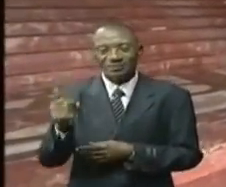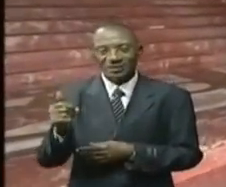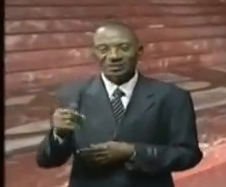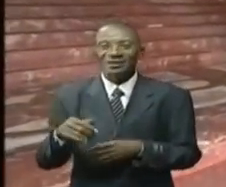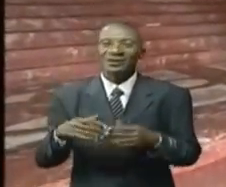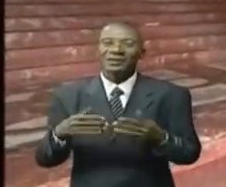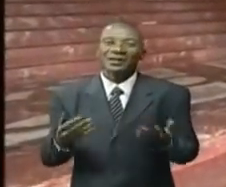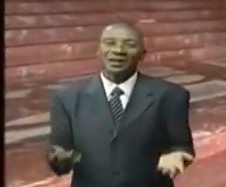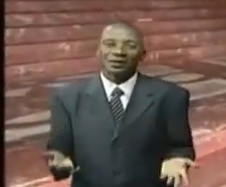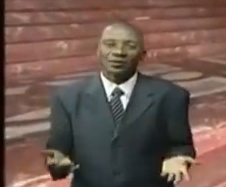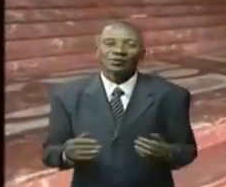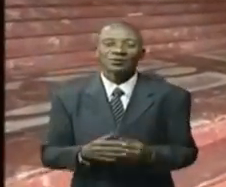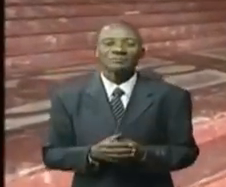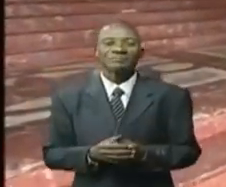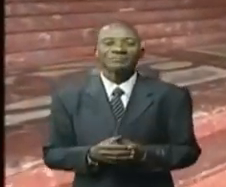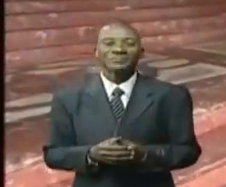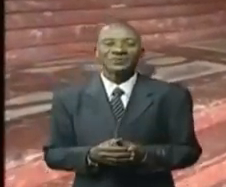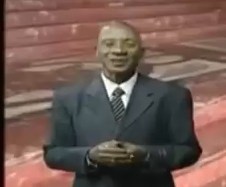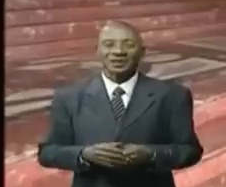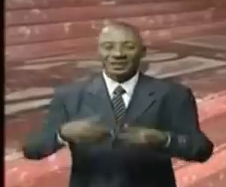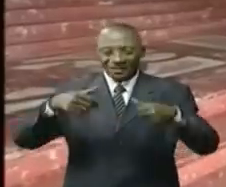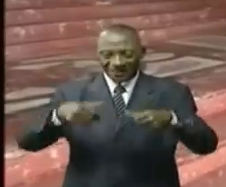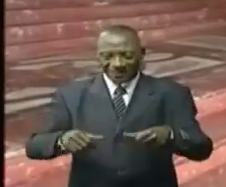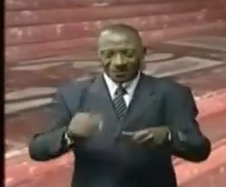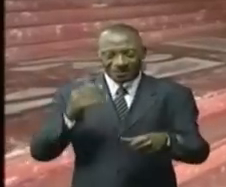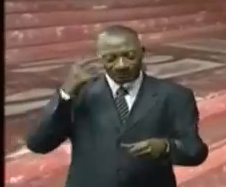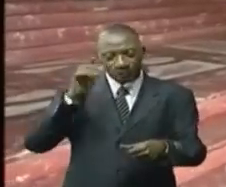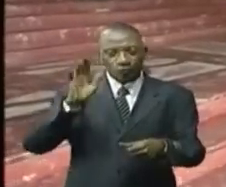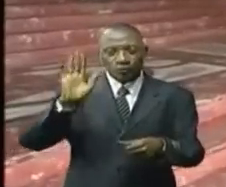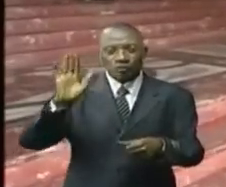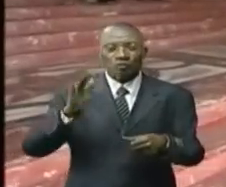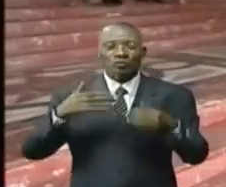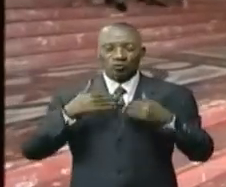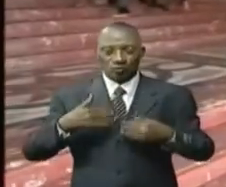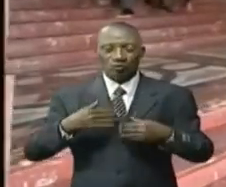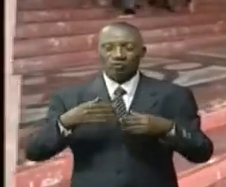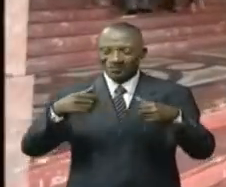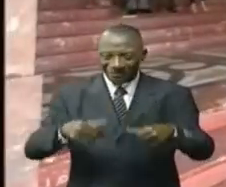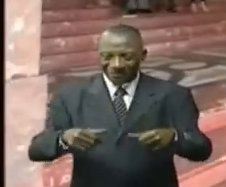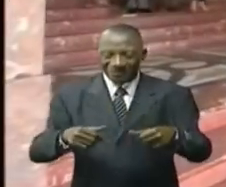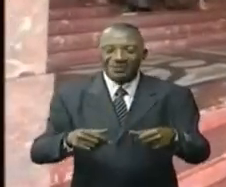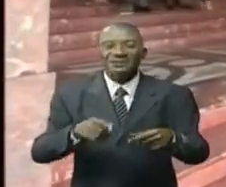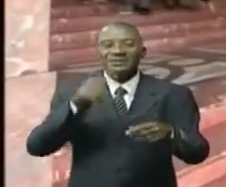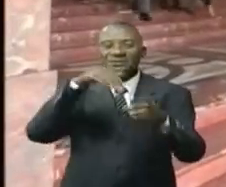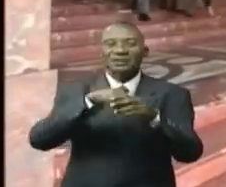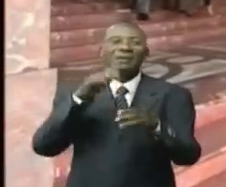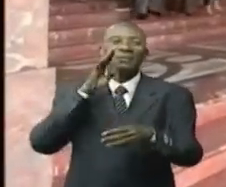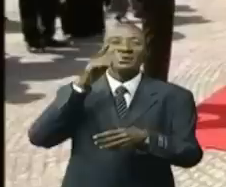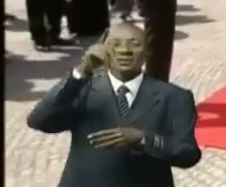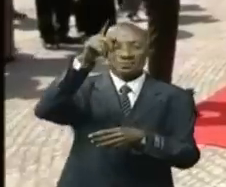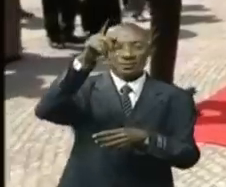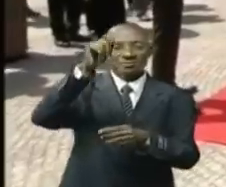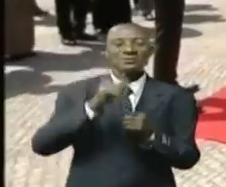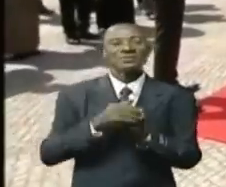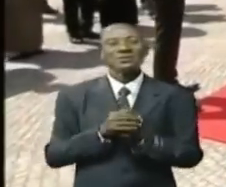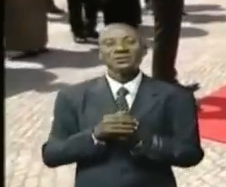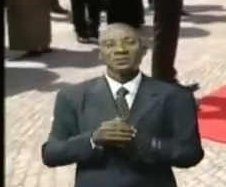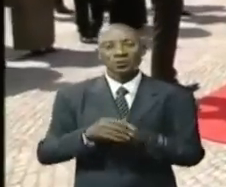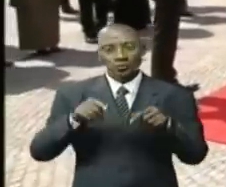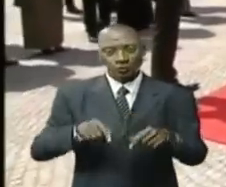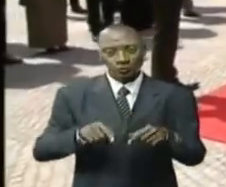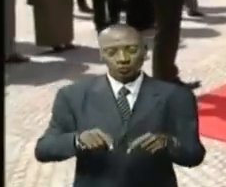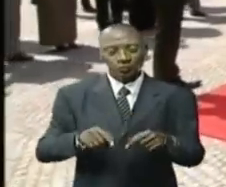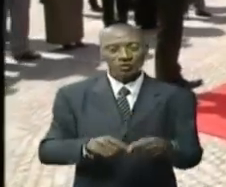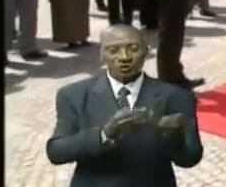de l'élimination de son corps démembré puis dissous dans l'acide acte qui constituait le moment sombre dans la page